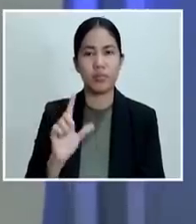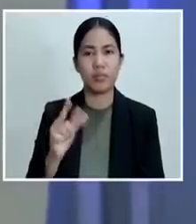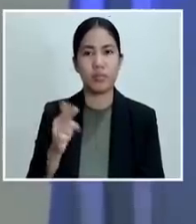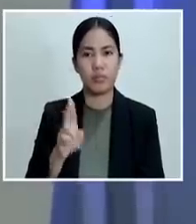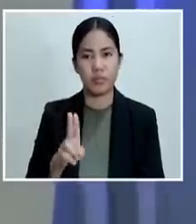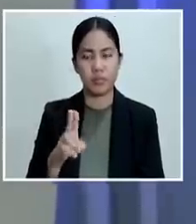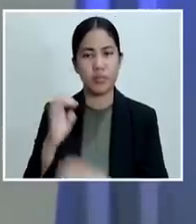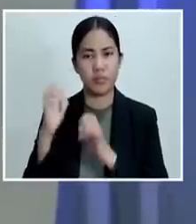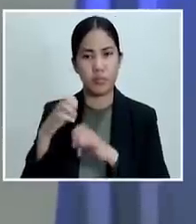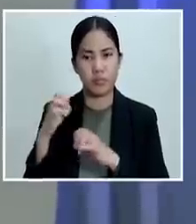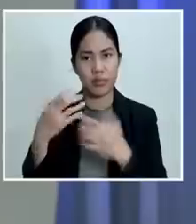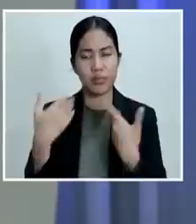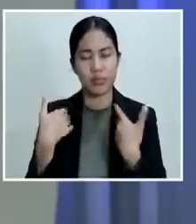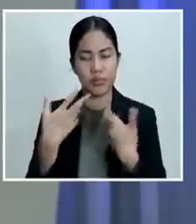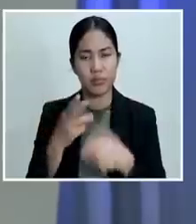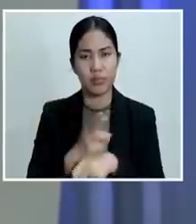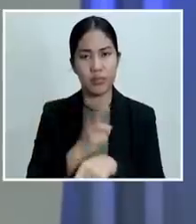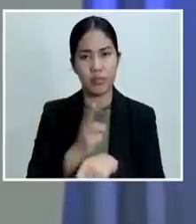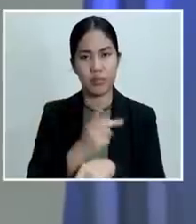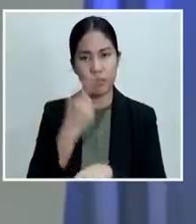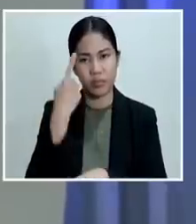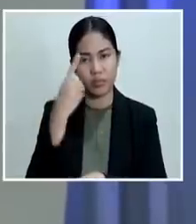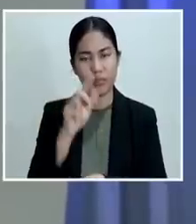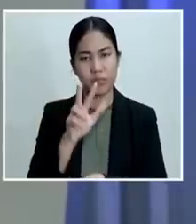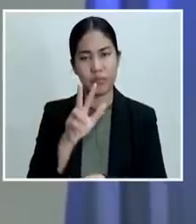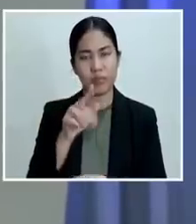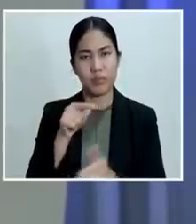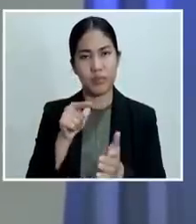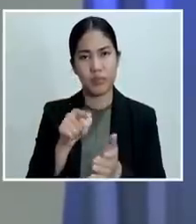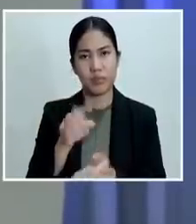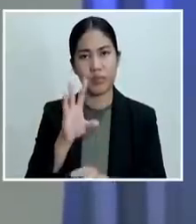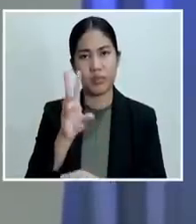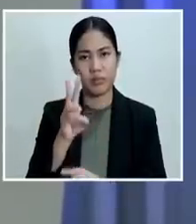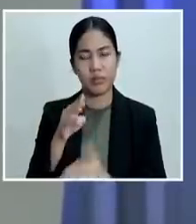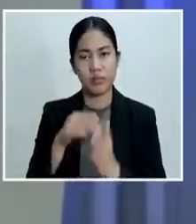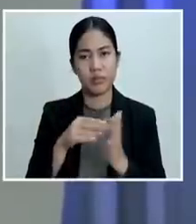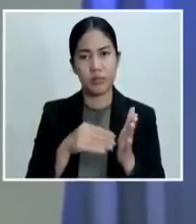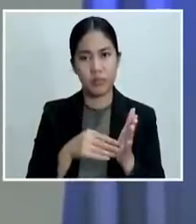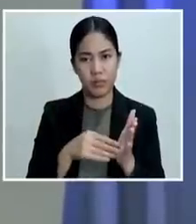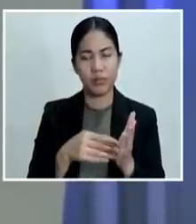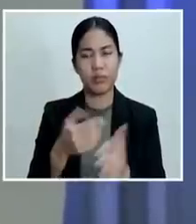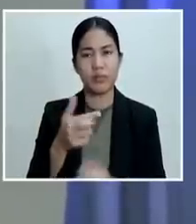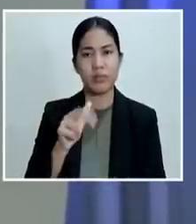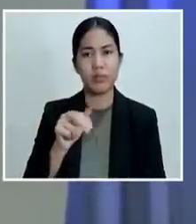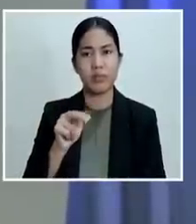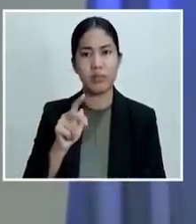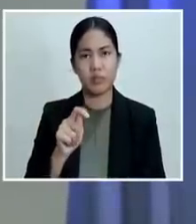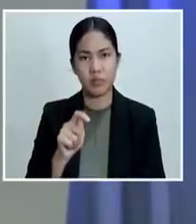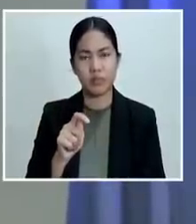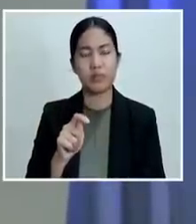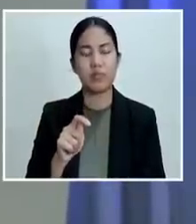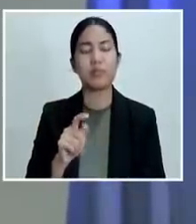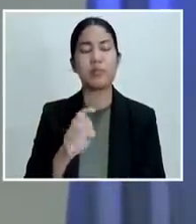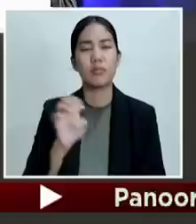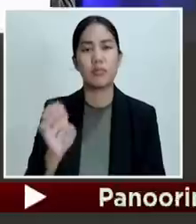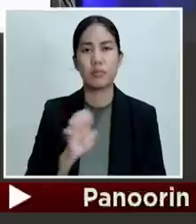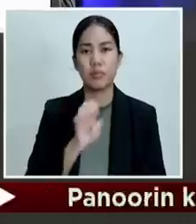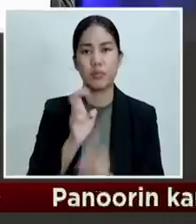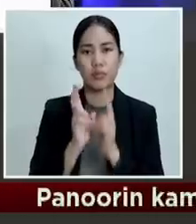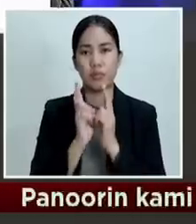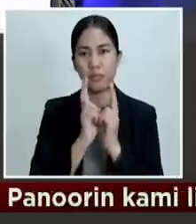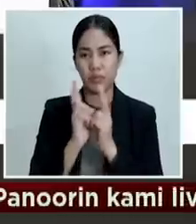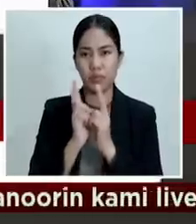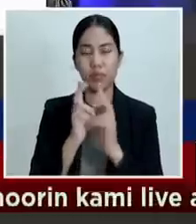inaasahang makikinabang sa 3.6 billion pesos grant ng European Union sa bansa. Layunin umano